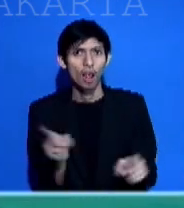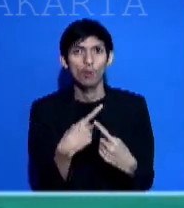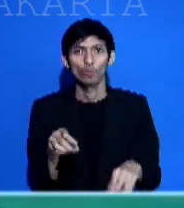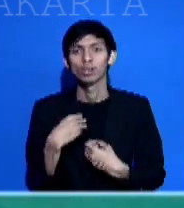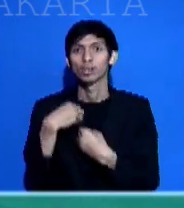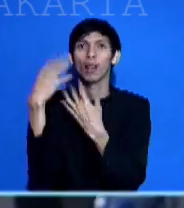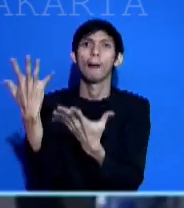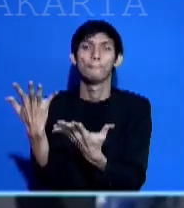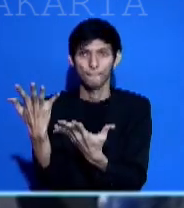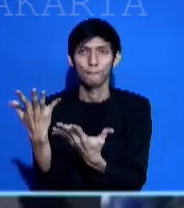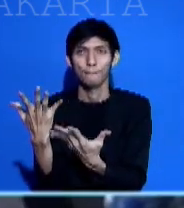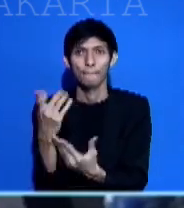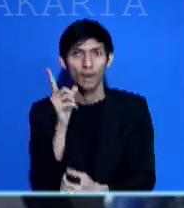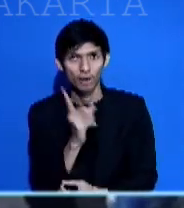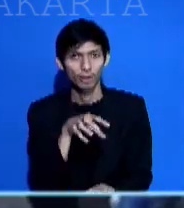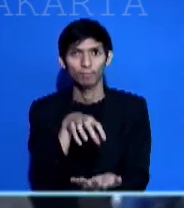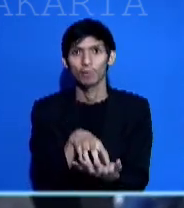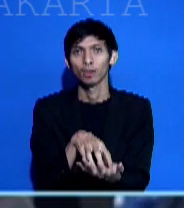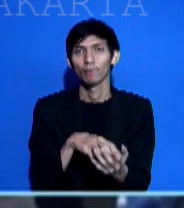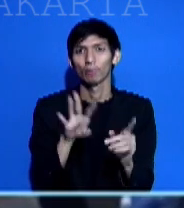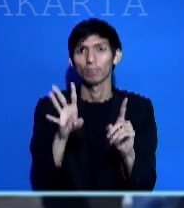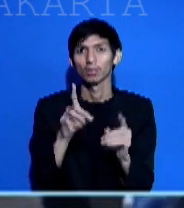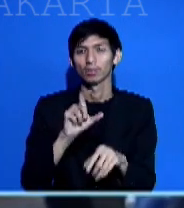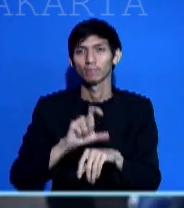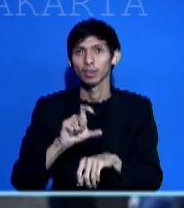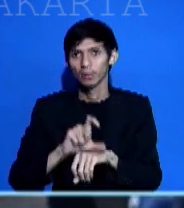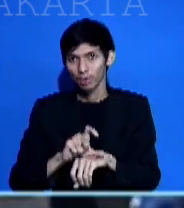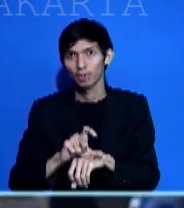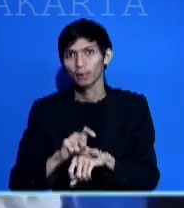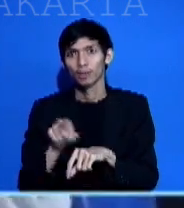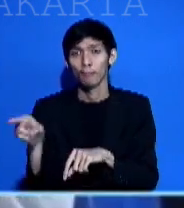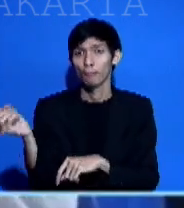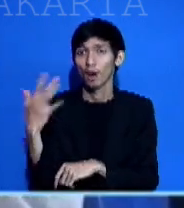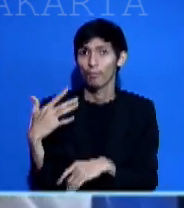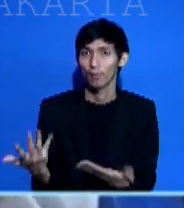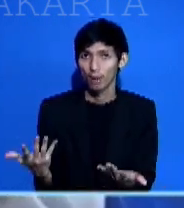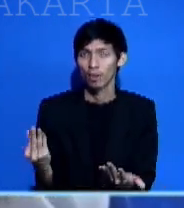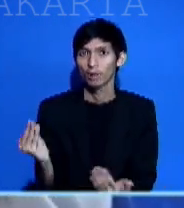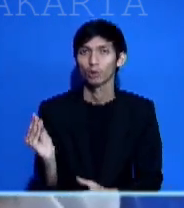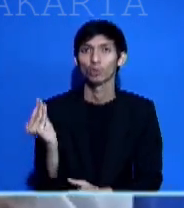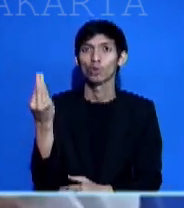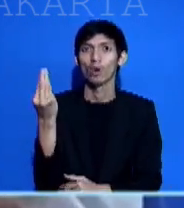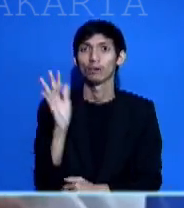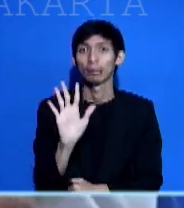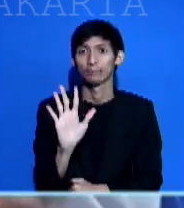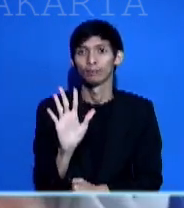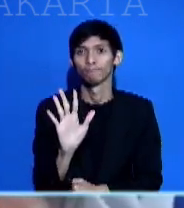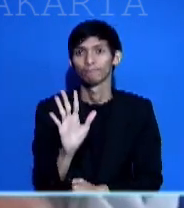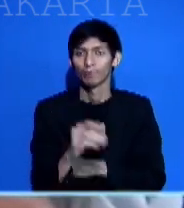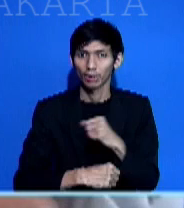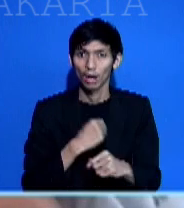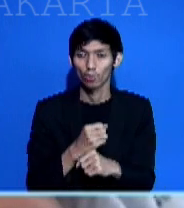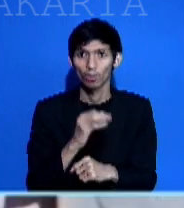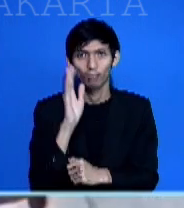14 masjid semejing raya ini menurut ketua forum masjid Mejing Raya Mansur Fahmi pasar Ramadan juga akan digelar di bulan Ramadan tahun